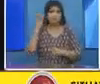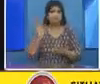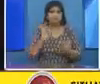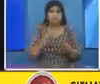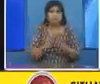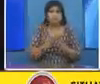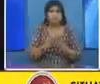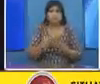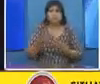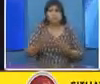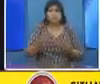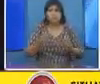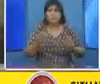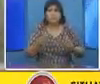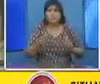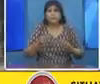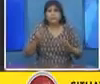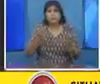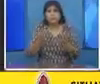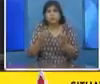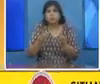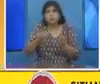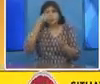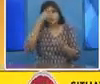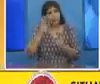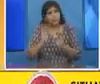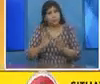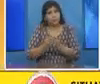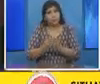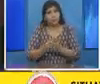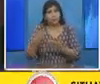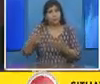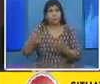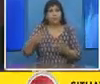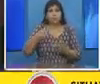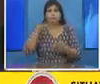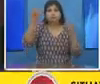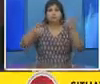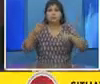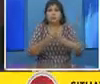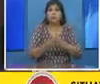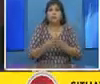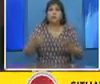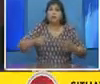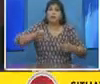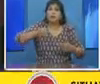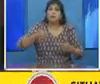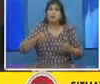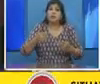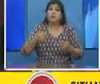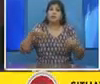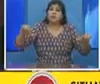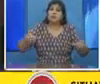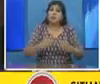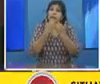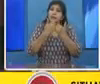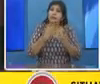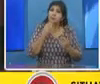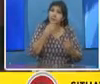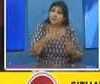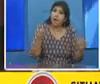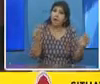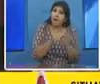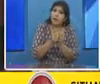है कि कोई छोटी घटना भी हो रही है तो लोग उन्हें भी इन चुनौतियों के साथ जोड़कर देख